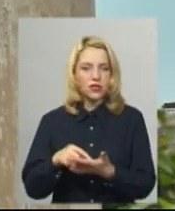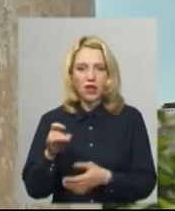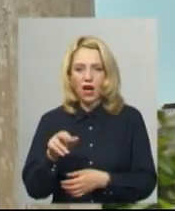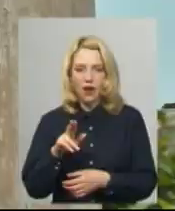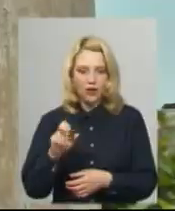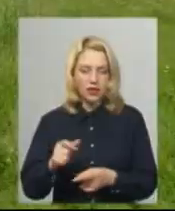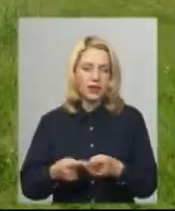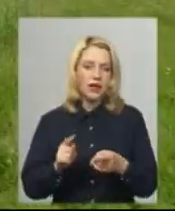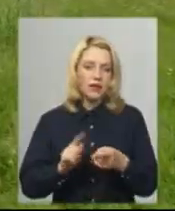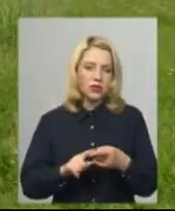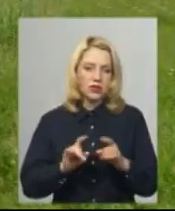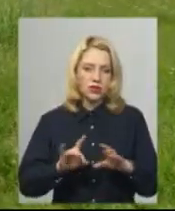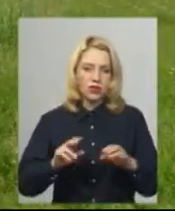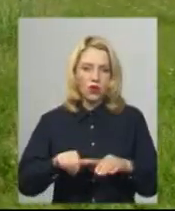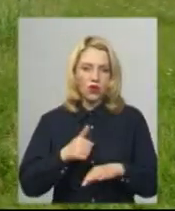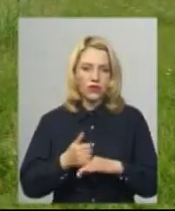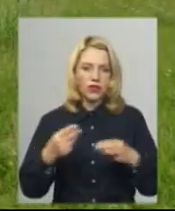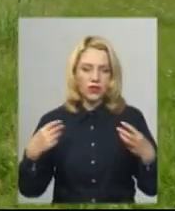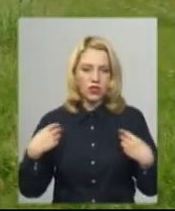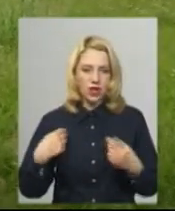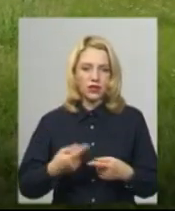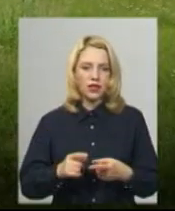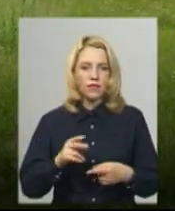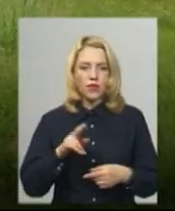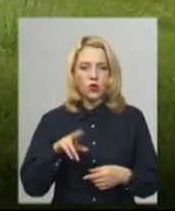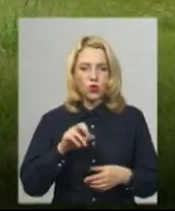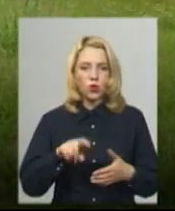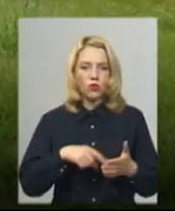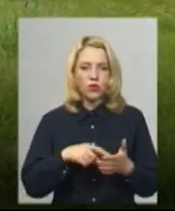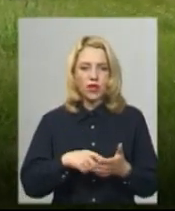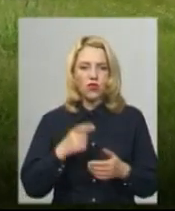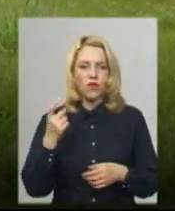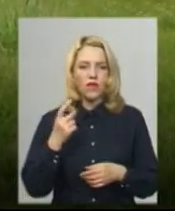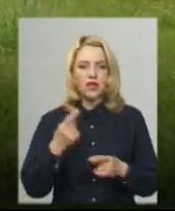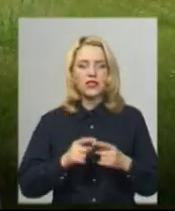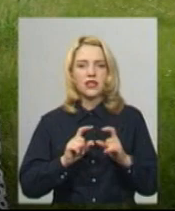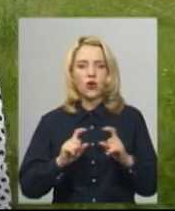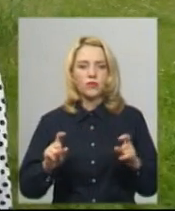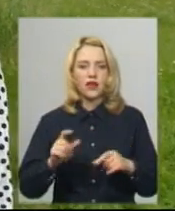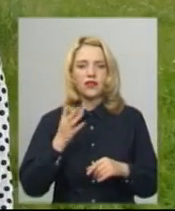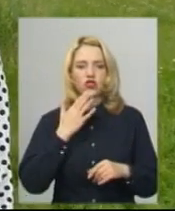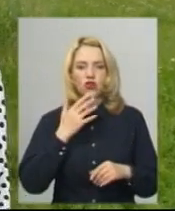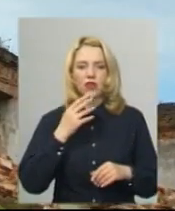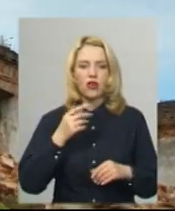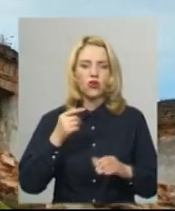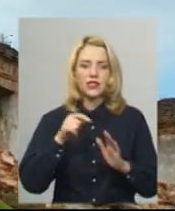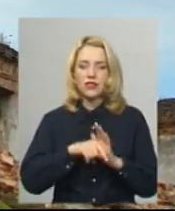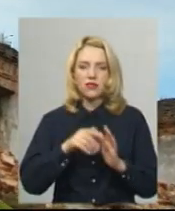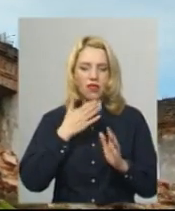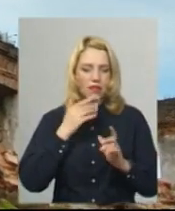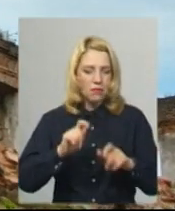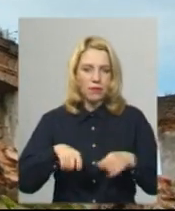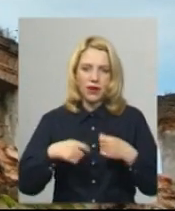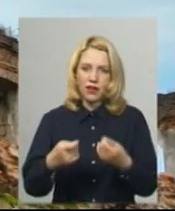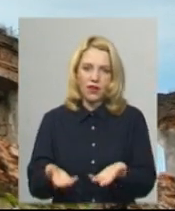забезпечення Ізяславської міської ради Тетяна Ящук. До комунальної власності об'єкти архітектури національного значення не передавалися. Найперше,